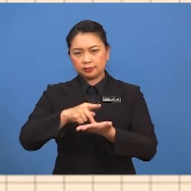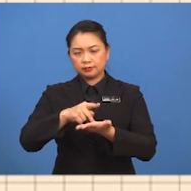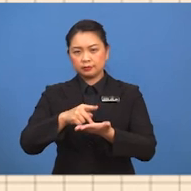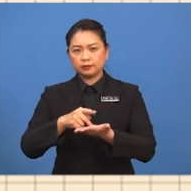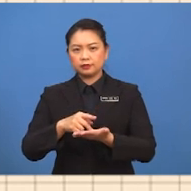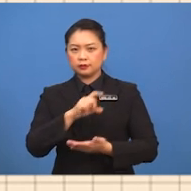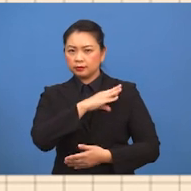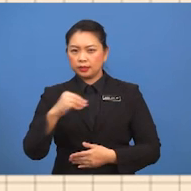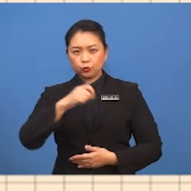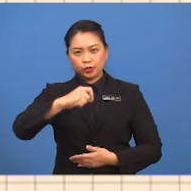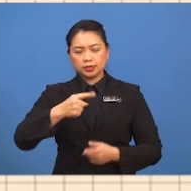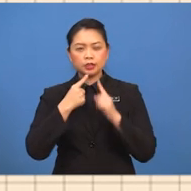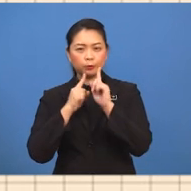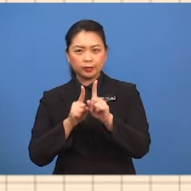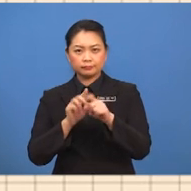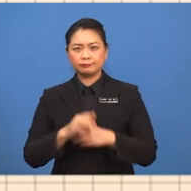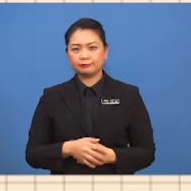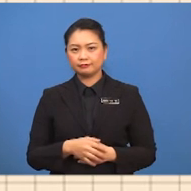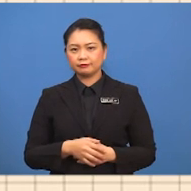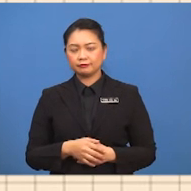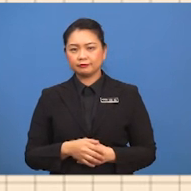pengiraan dan menulis jawapan.